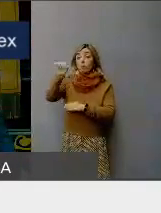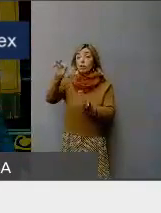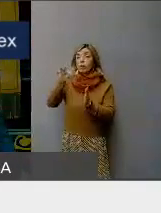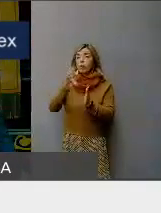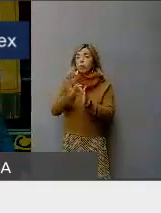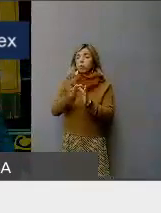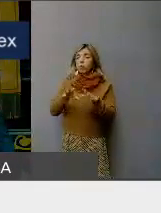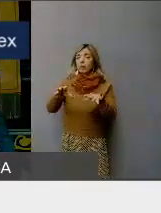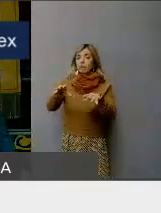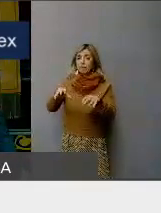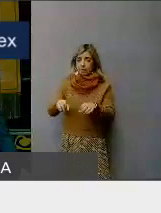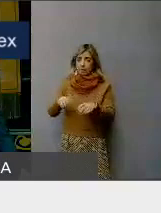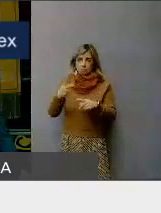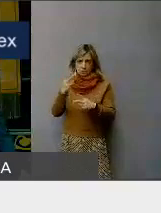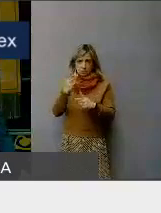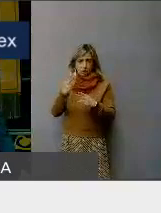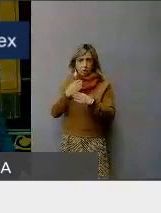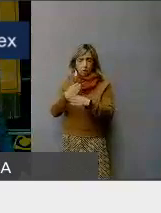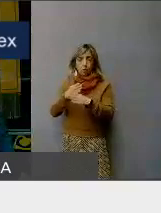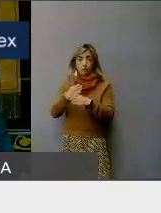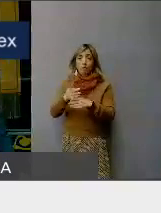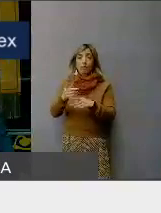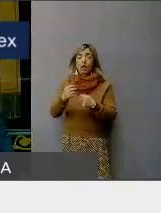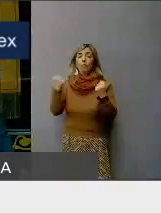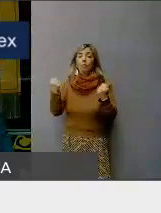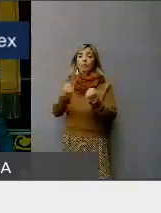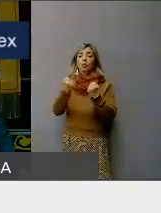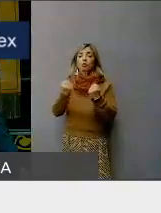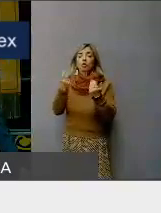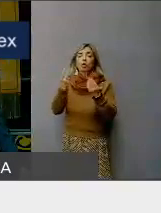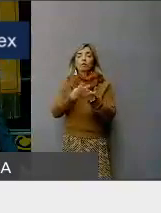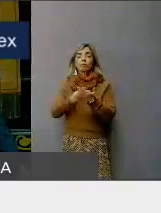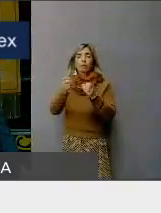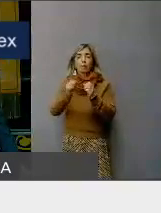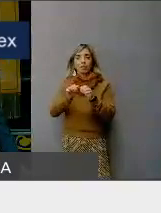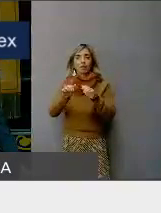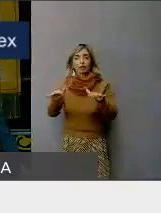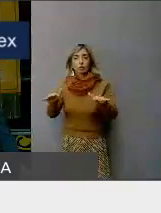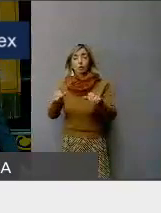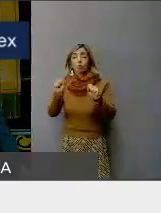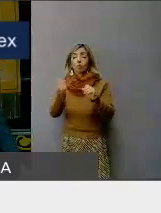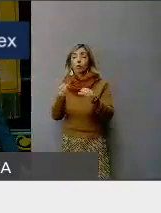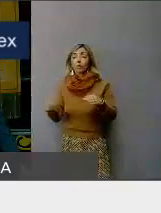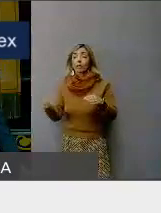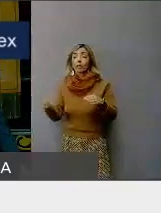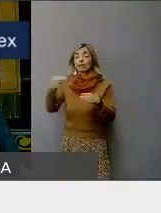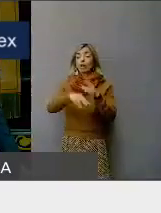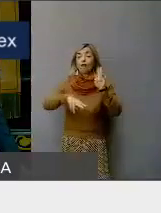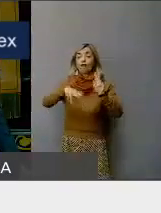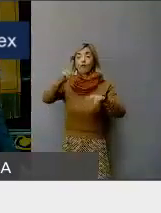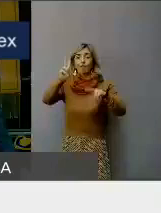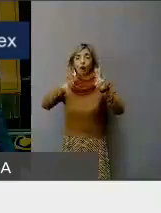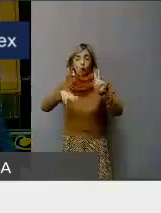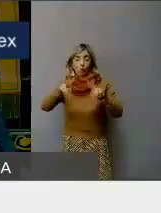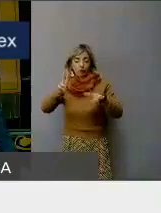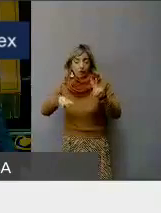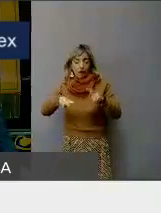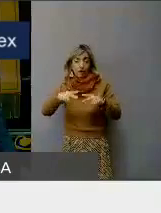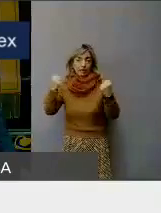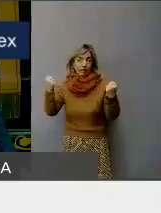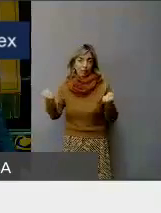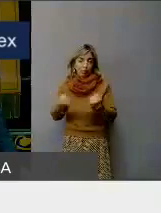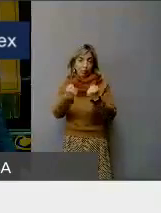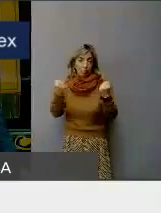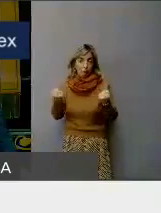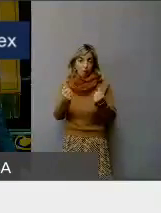sicuramente condivisibile una promozione della sperimentazione se possiamo inserire valutare di promuovere visto che anche al punto